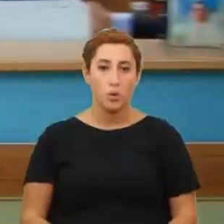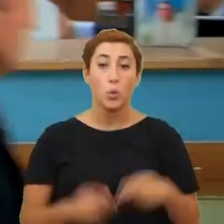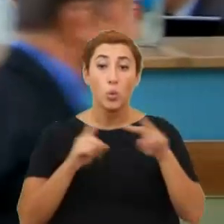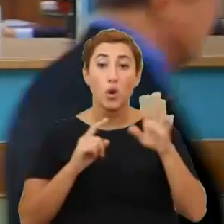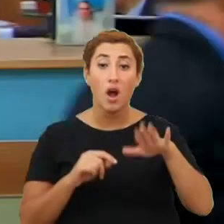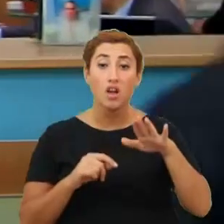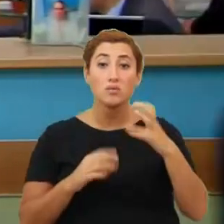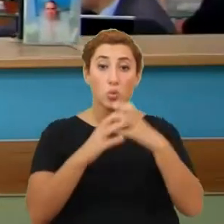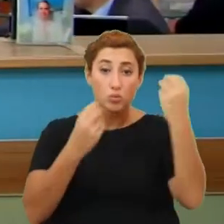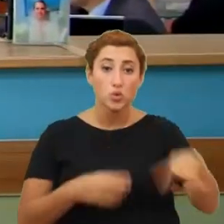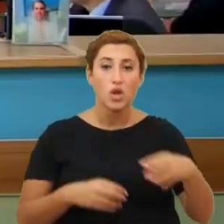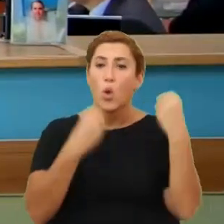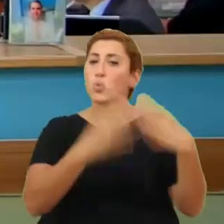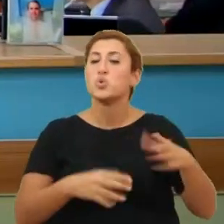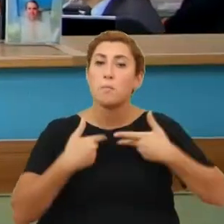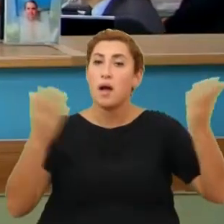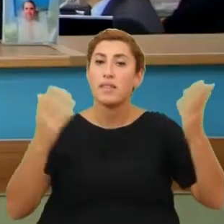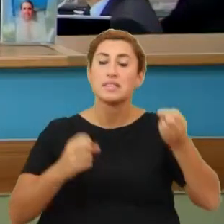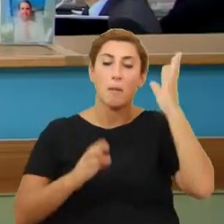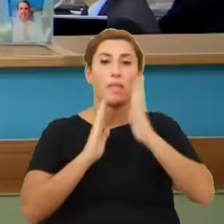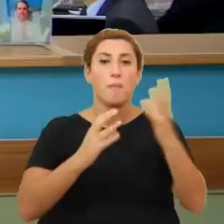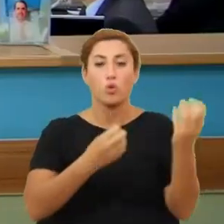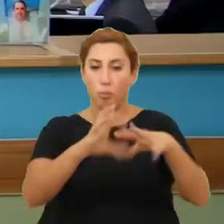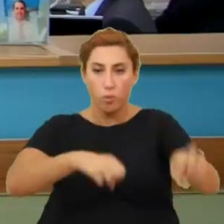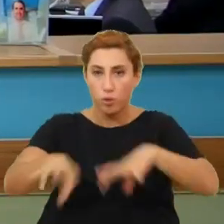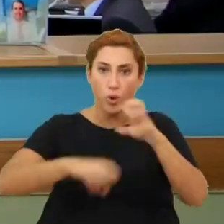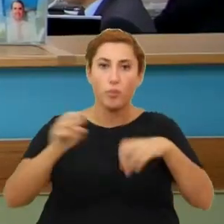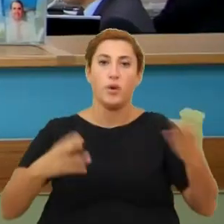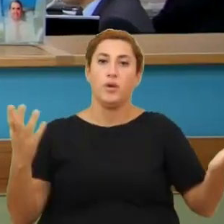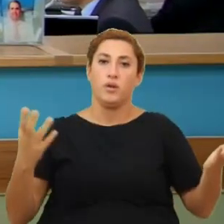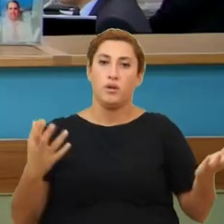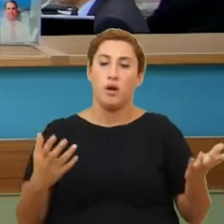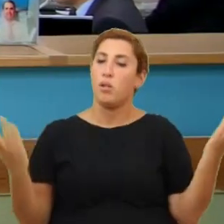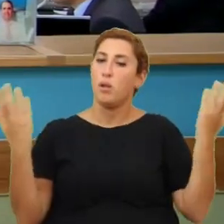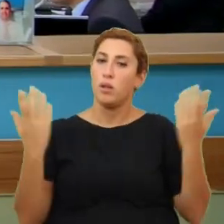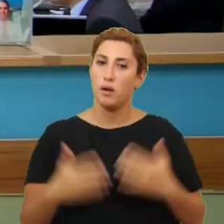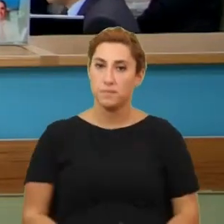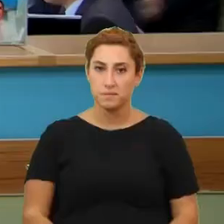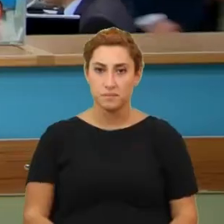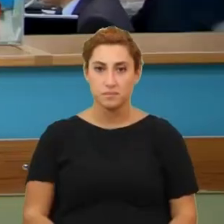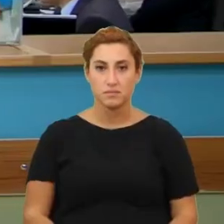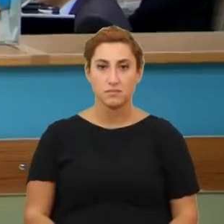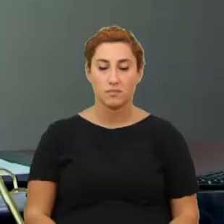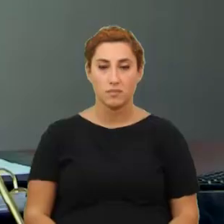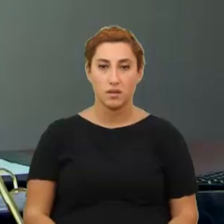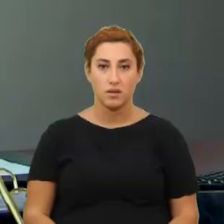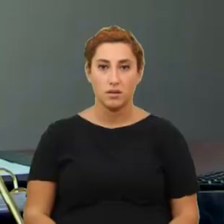Nurhancığım. Abim düştü onlar. Ya dışarıda düşsün. Sabahtan beri top topluyorum sağdan soldan. Allah Allah.